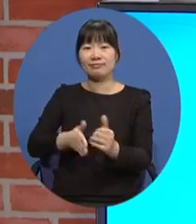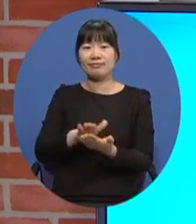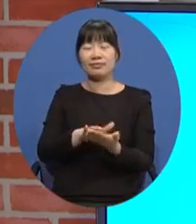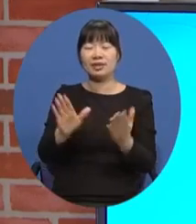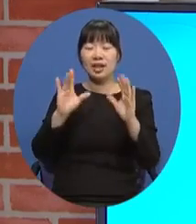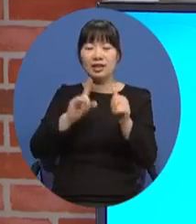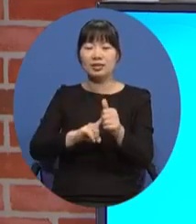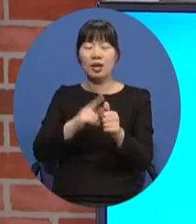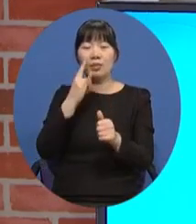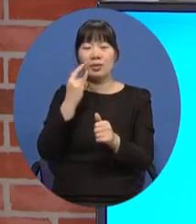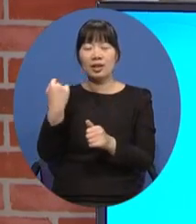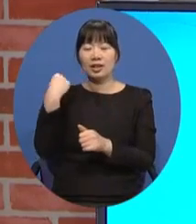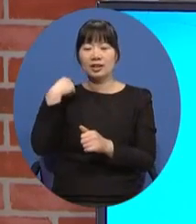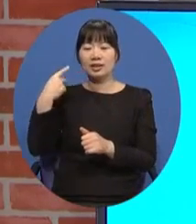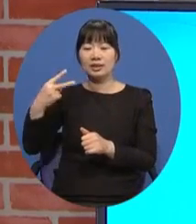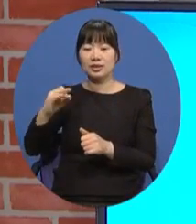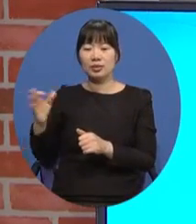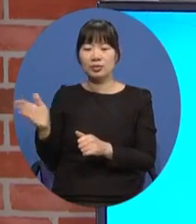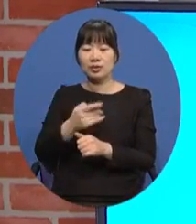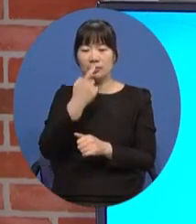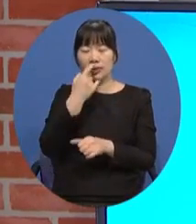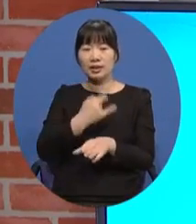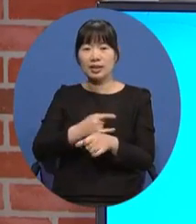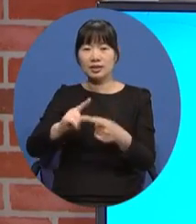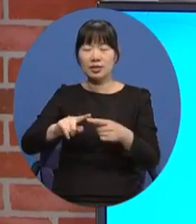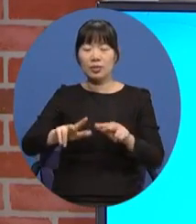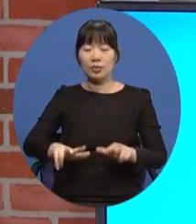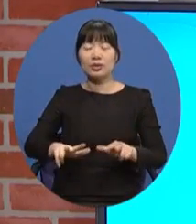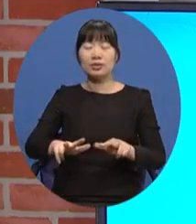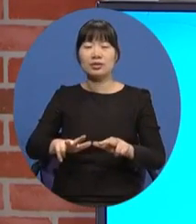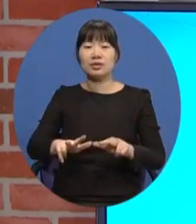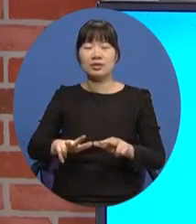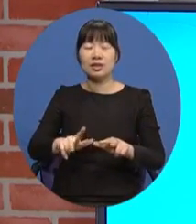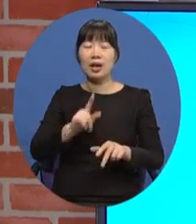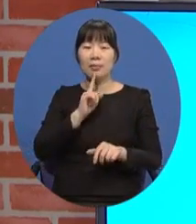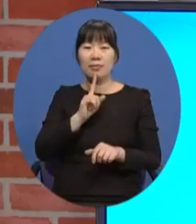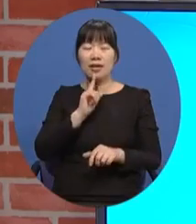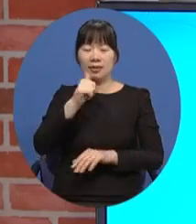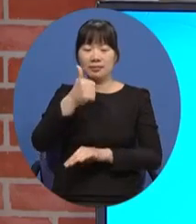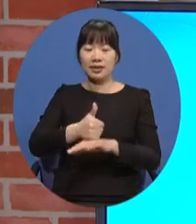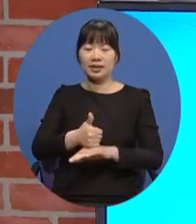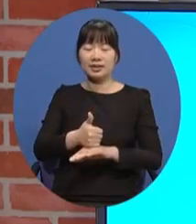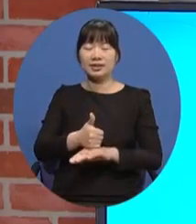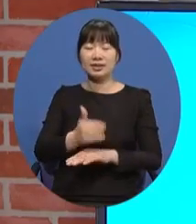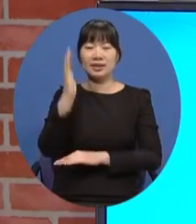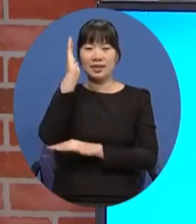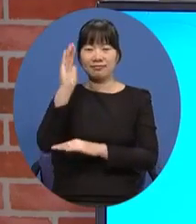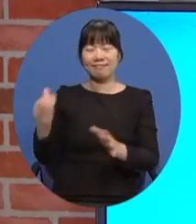아이들은 부모의 등으로부터 배운다는 사실. 제가 오늘 여기서 그 말 끝으로